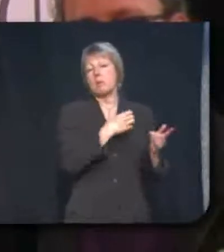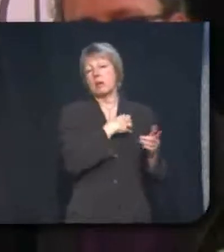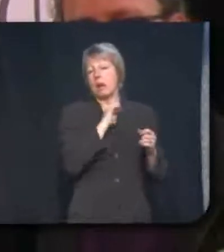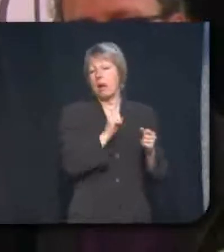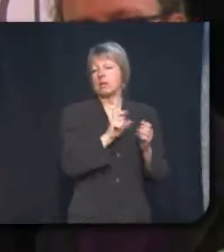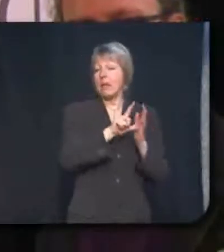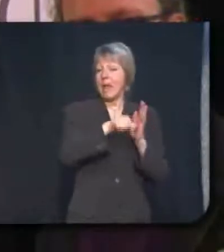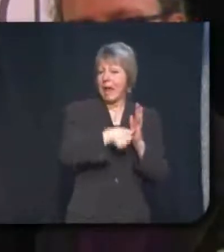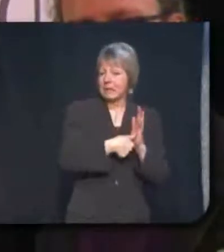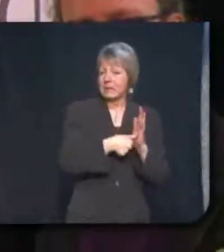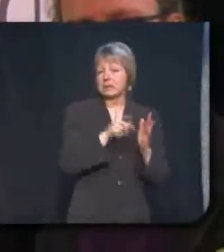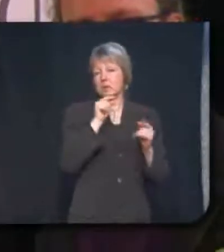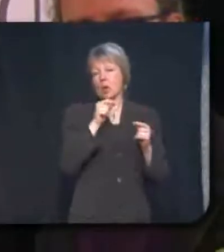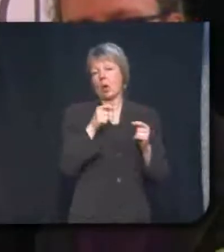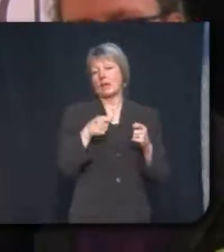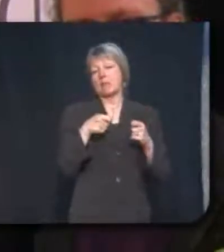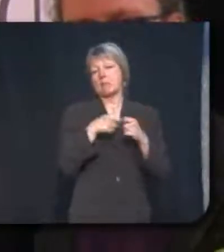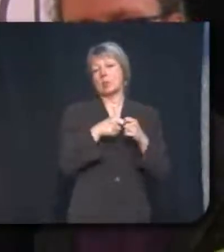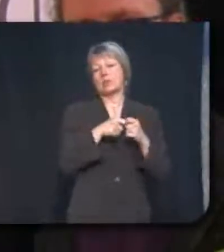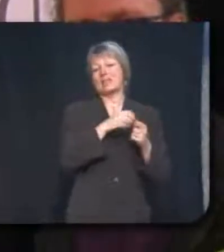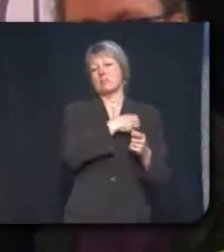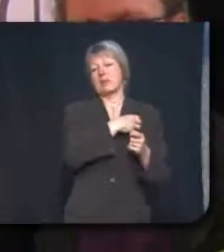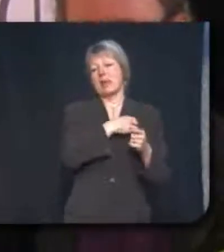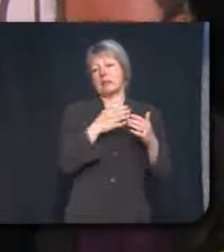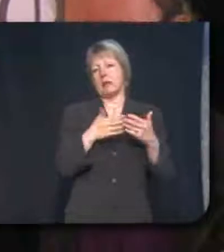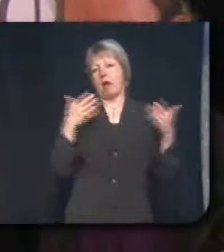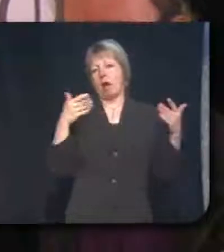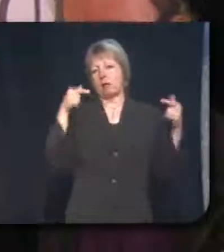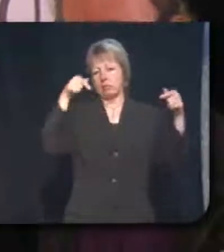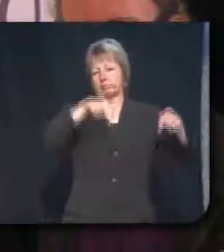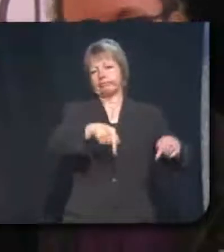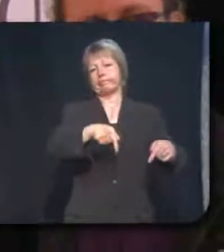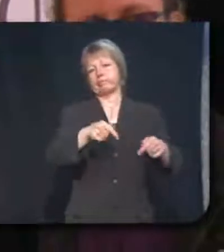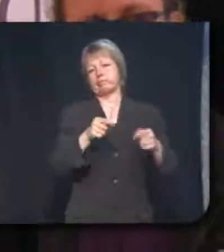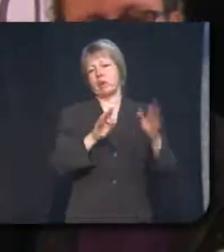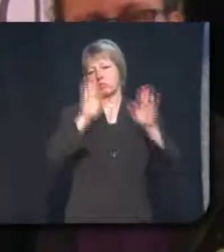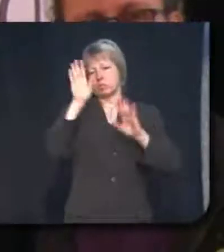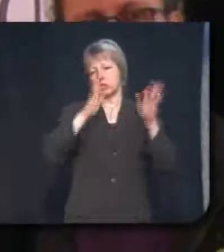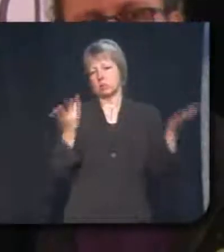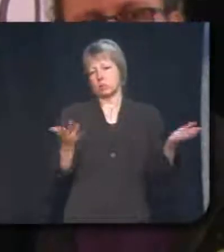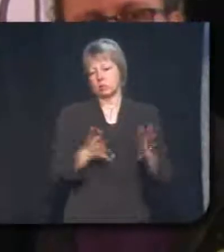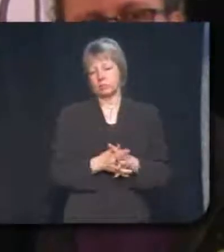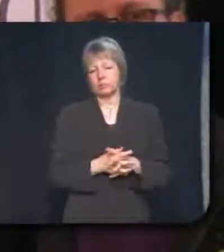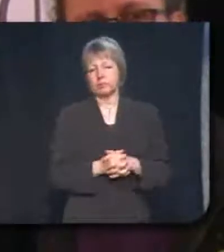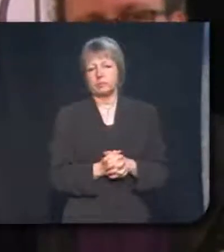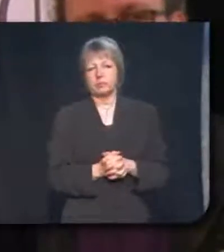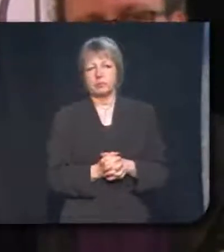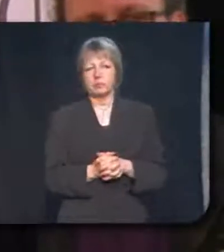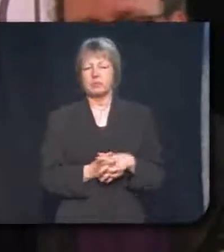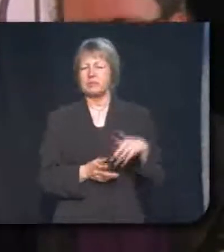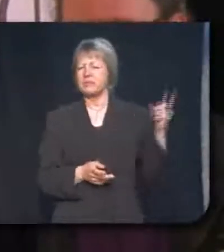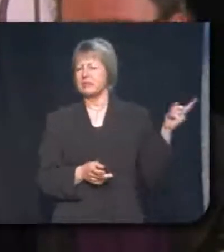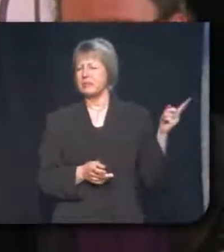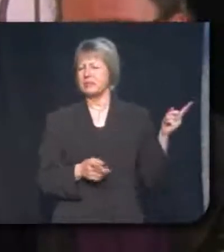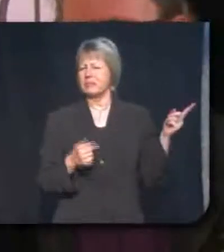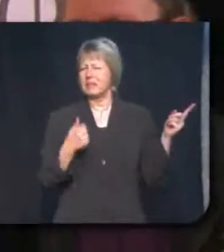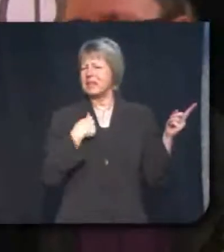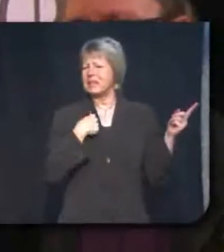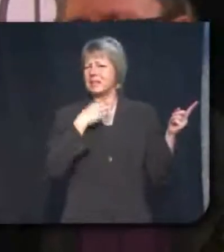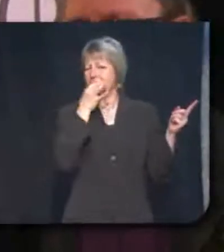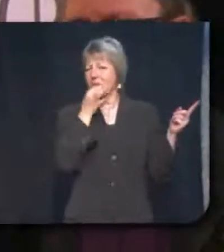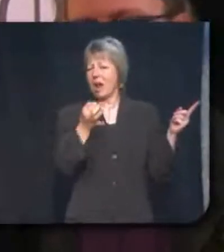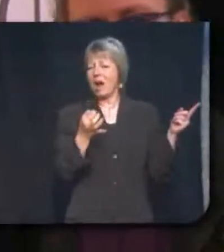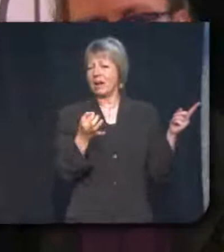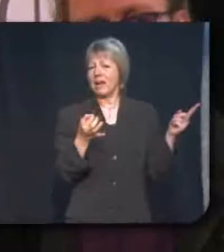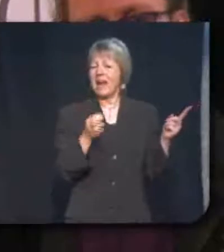muss es natürlich am Bundesparteitag abgestimmt werden ja habe ich die entscheidungsordnung richtig verstanden dass es sich bei der